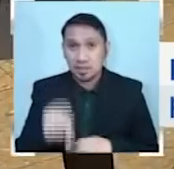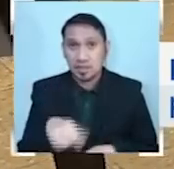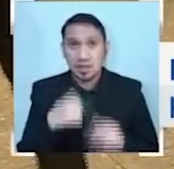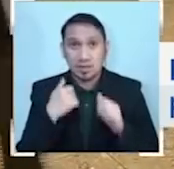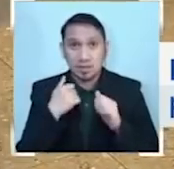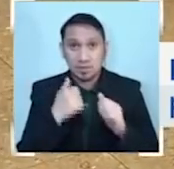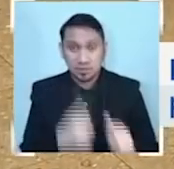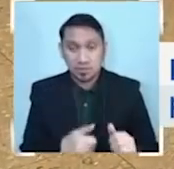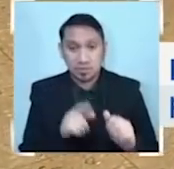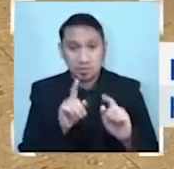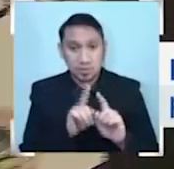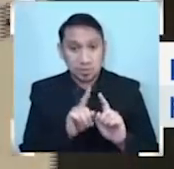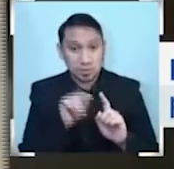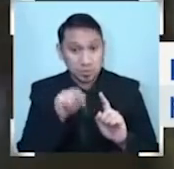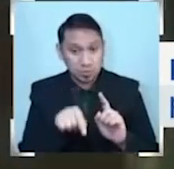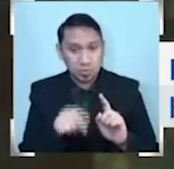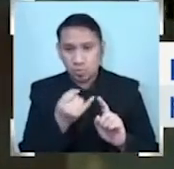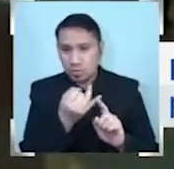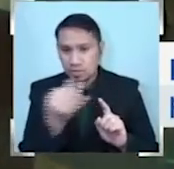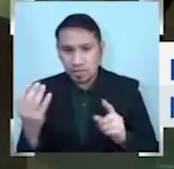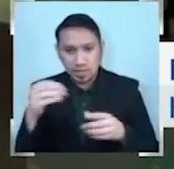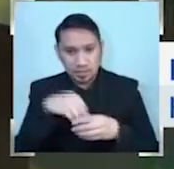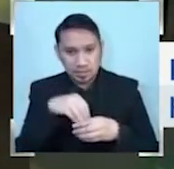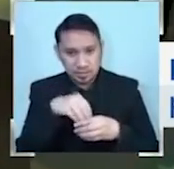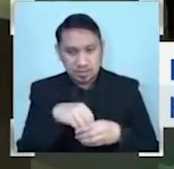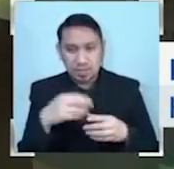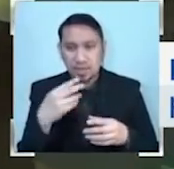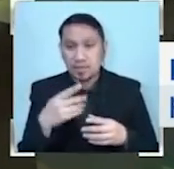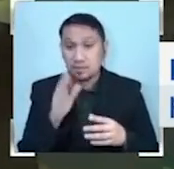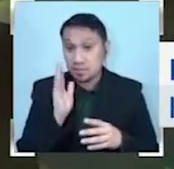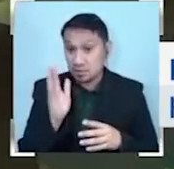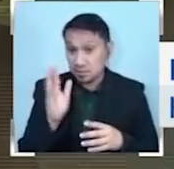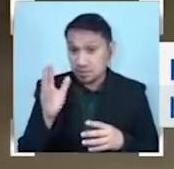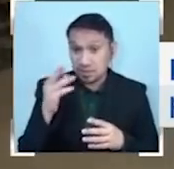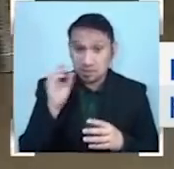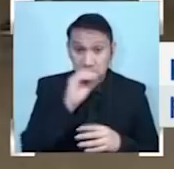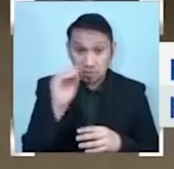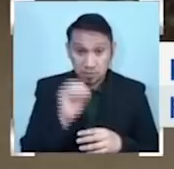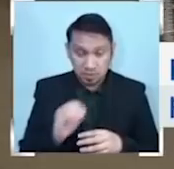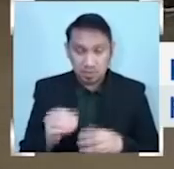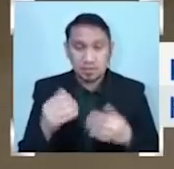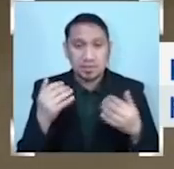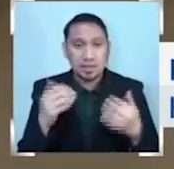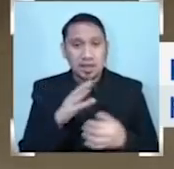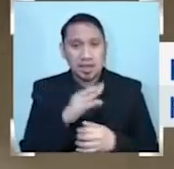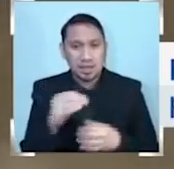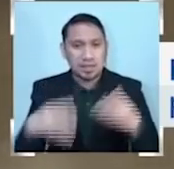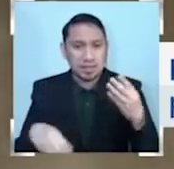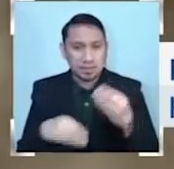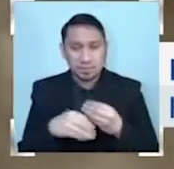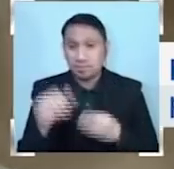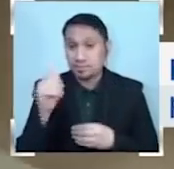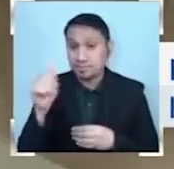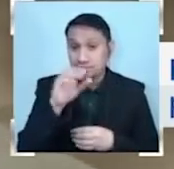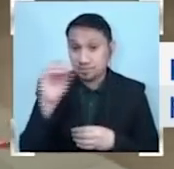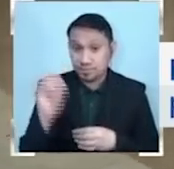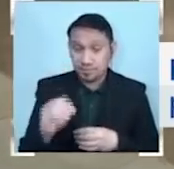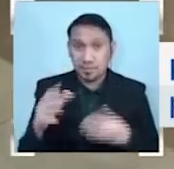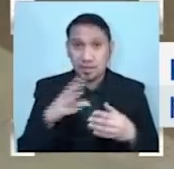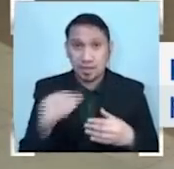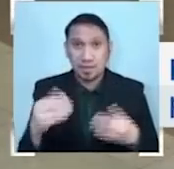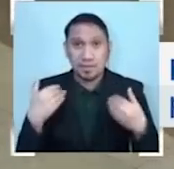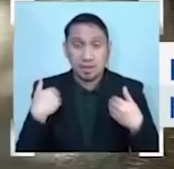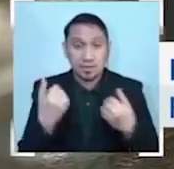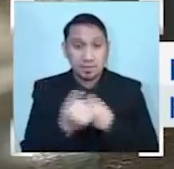bilang sa mga establishmento. 50% ang indoor capacity ngayong alert level 2. May dagdag na 10% kung may safety seal mula